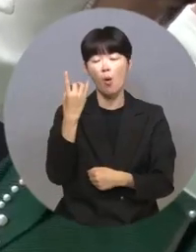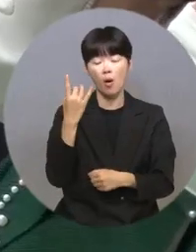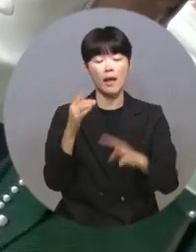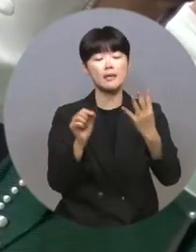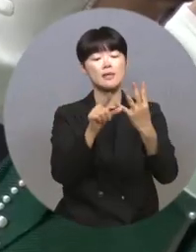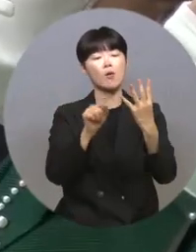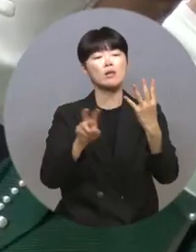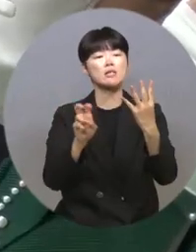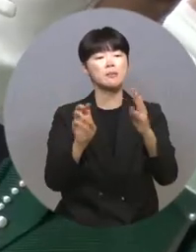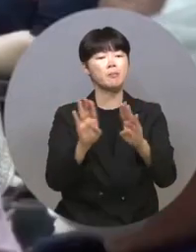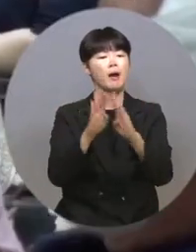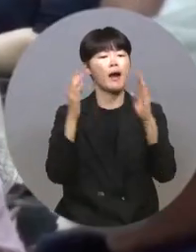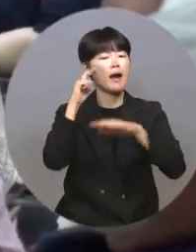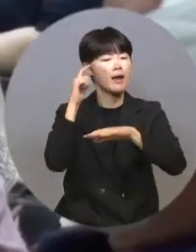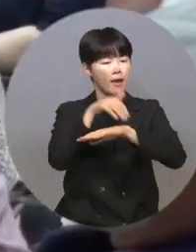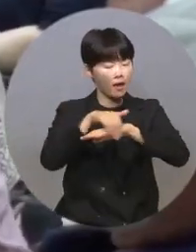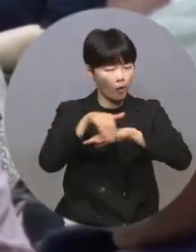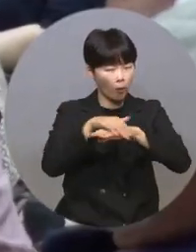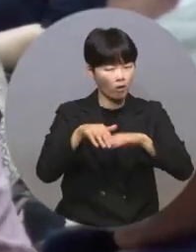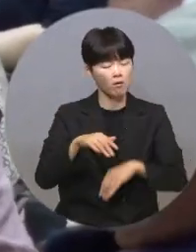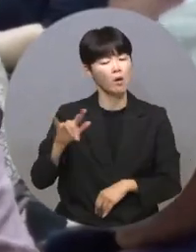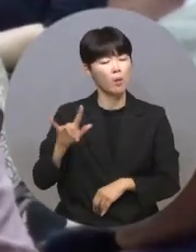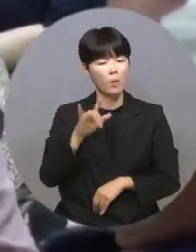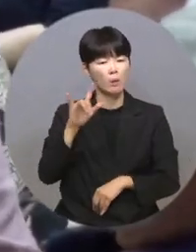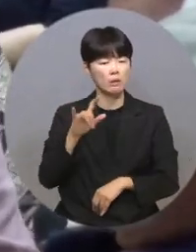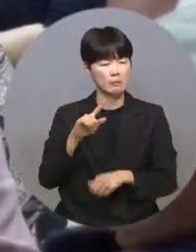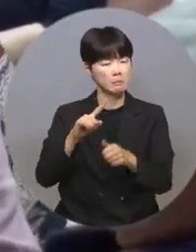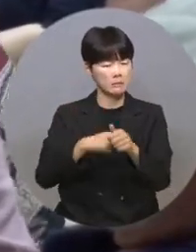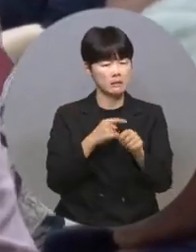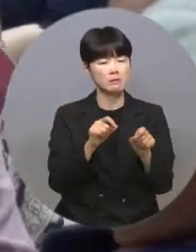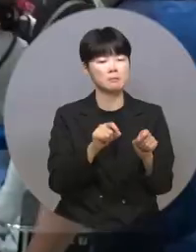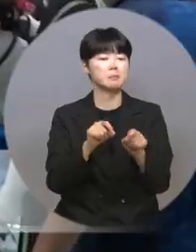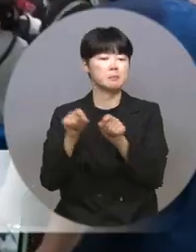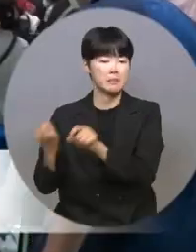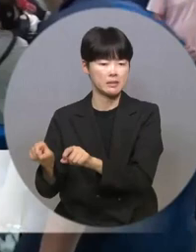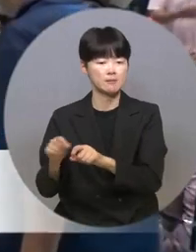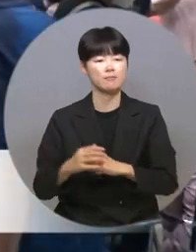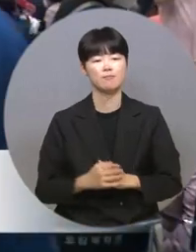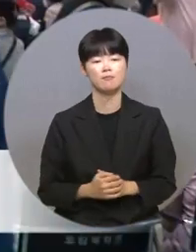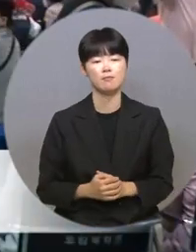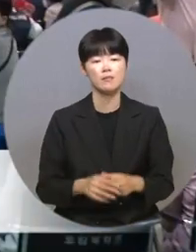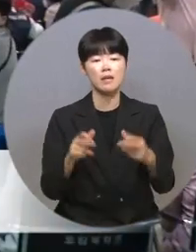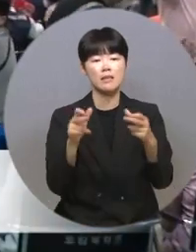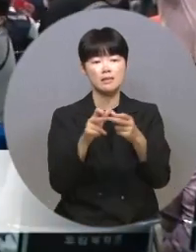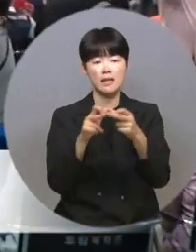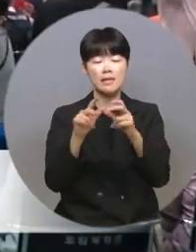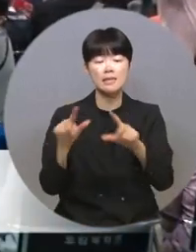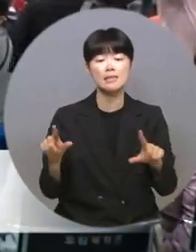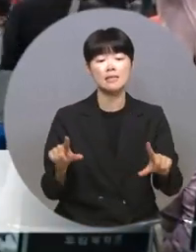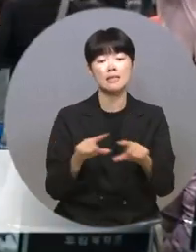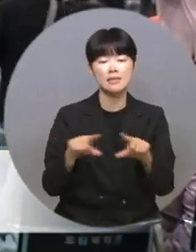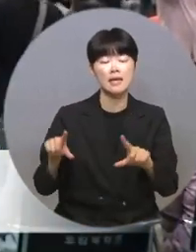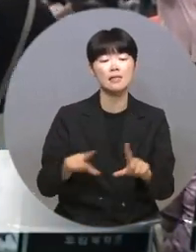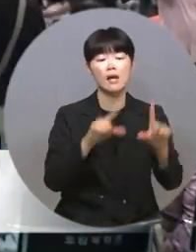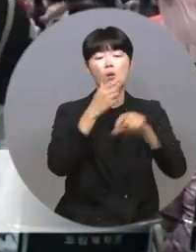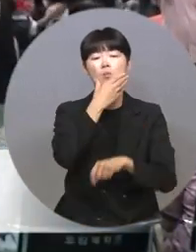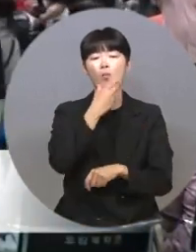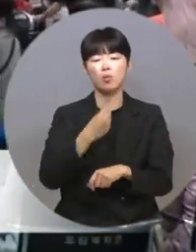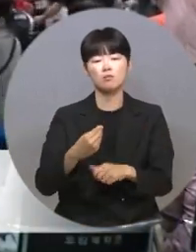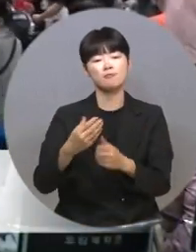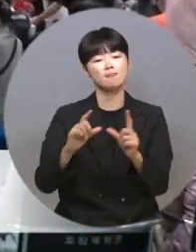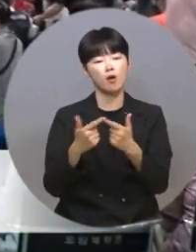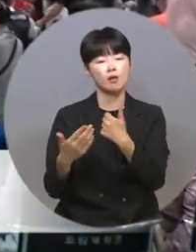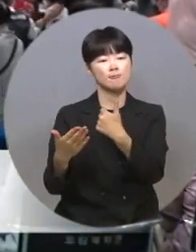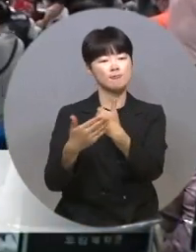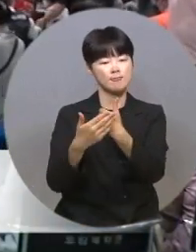개최될 예정이었지만 코로나19 여파로 일정이 늦춰졌습니다. 장애인들의 일상생활에서 복지 혜택을 받는다는